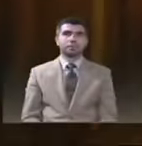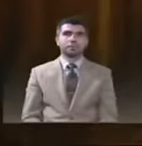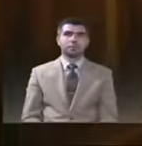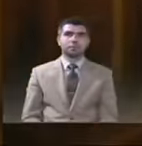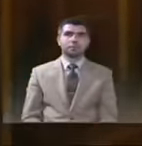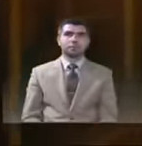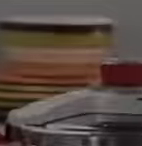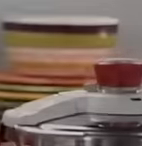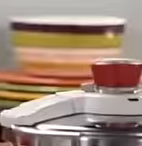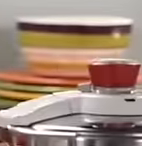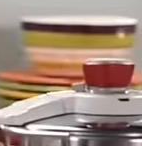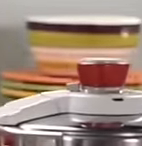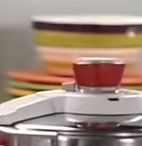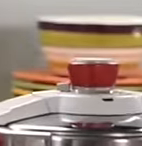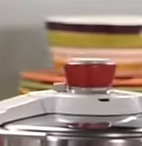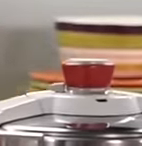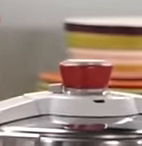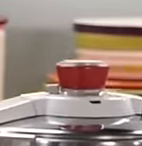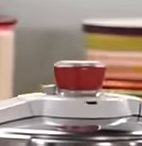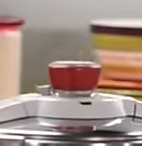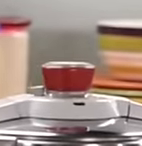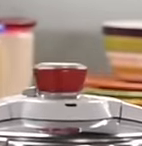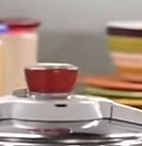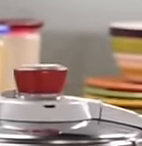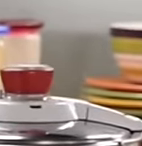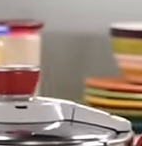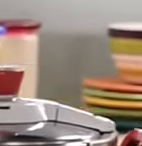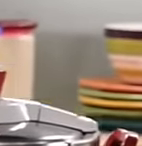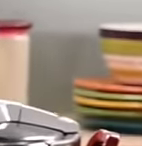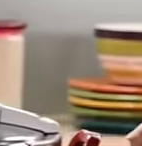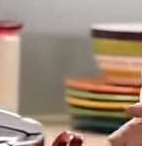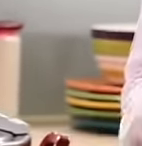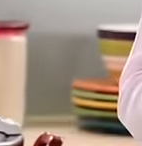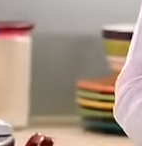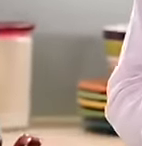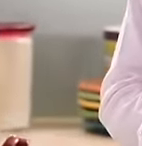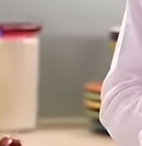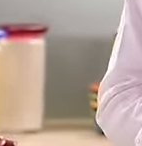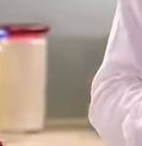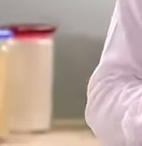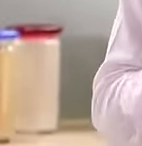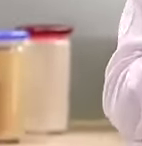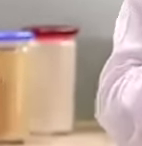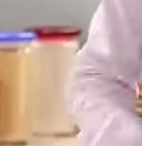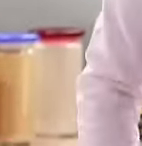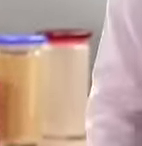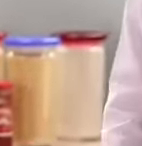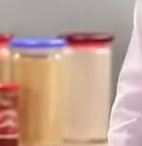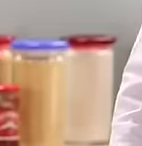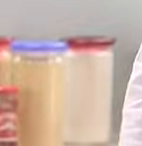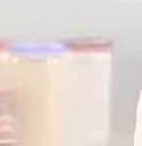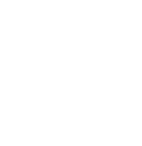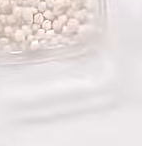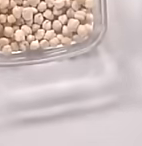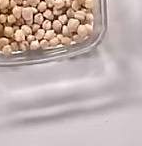انك الاسطوره انا اختاريت نقدم لكم حريره سريعه اولا بالفرنسيه حريره اكسبريس غادي تشوفوا معايا ما كتاخذش الوقت